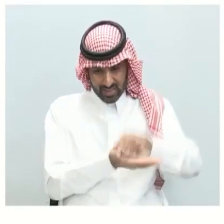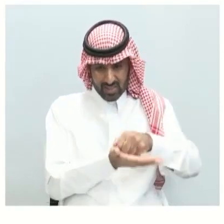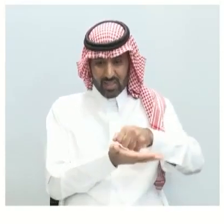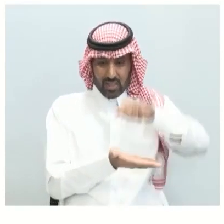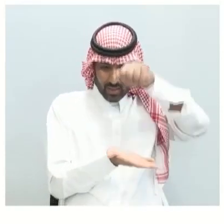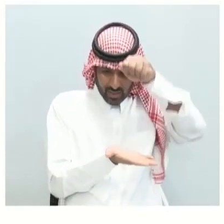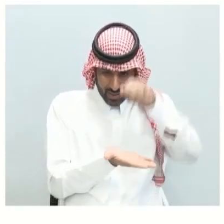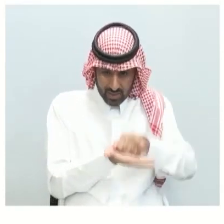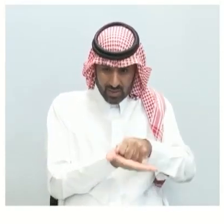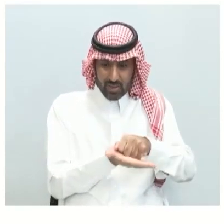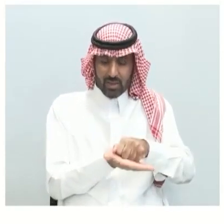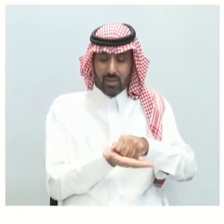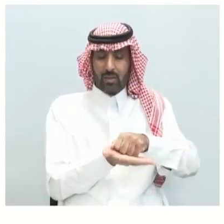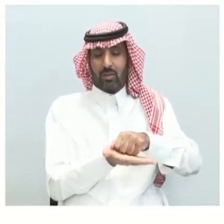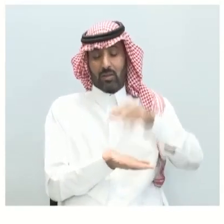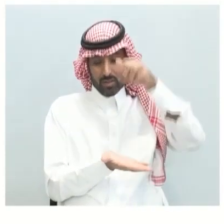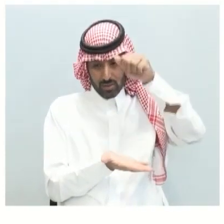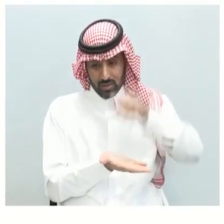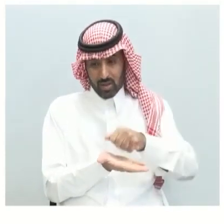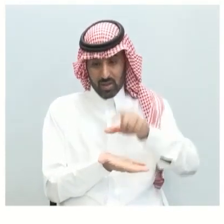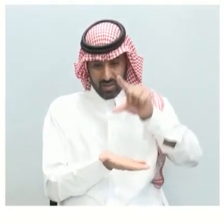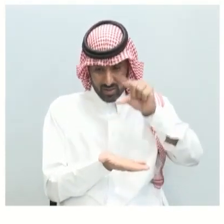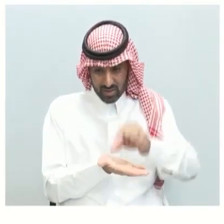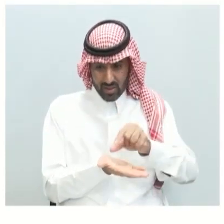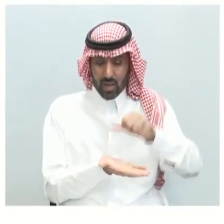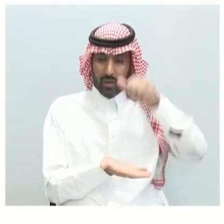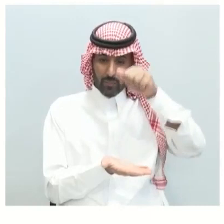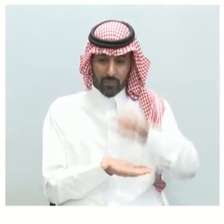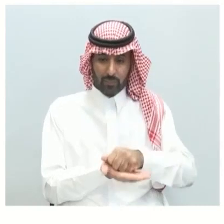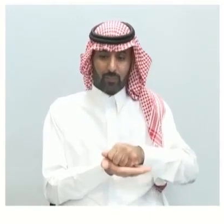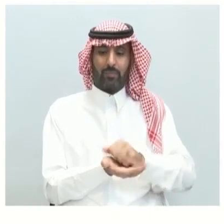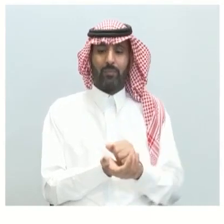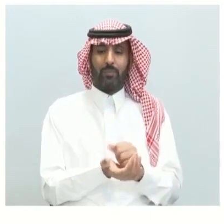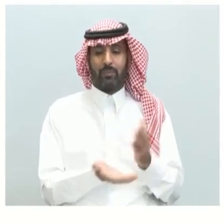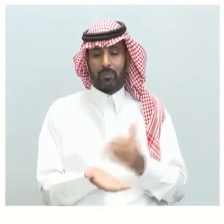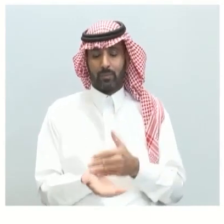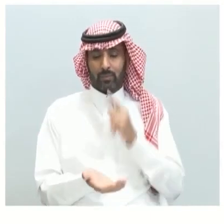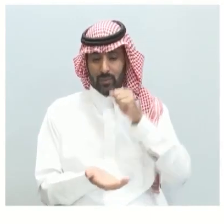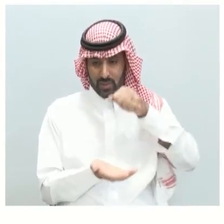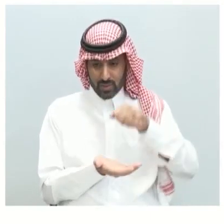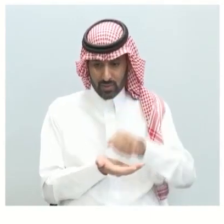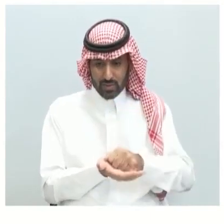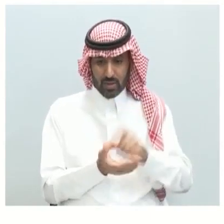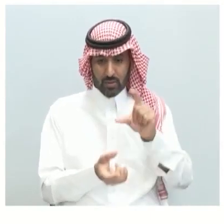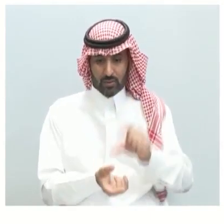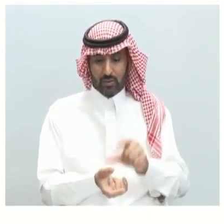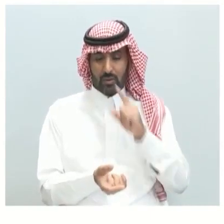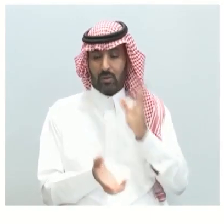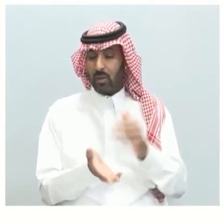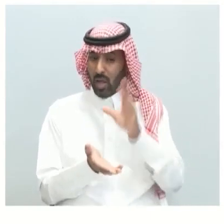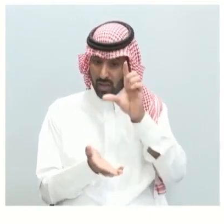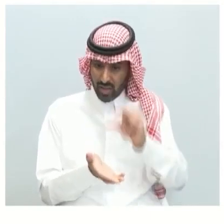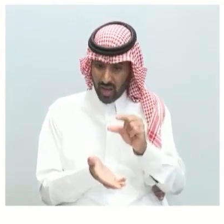له اذا كان اقل اذا قل الحجم اذا سينزل الى الاسفل احسنتم اذا سينزل الى الاسفل اذا